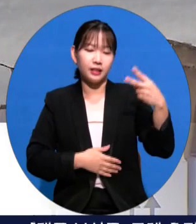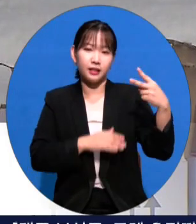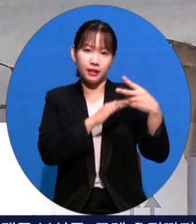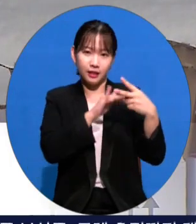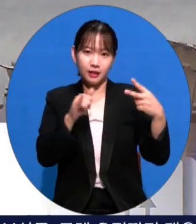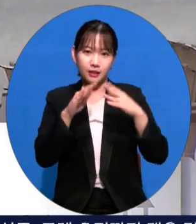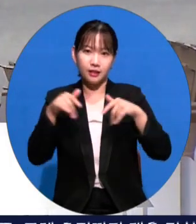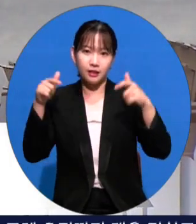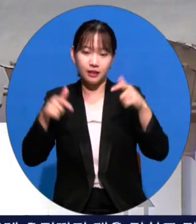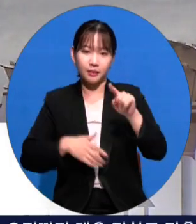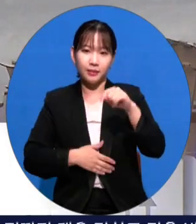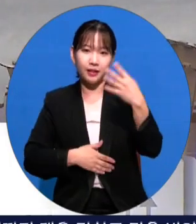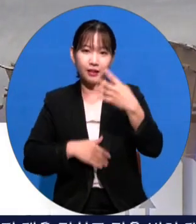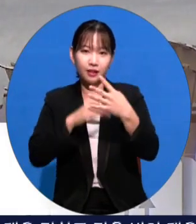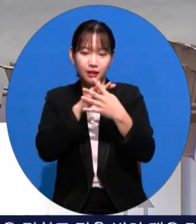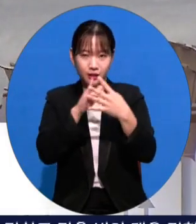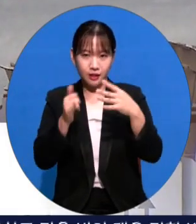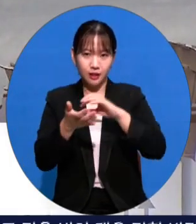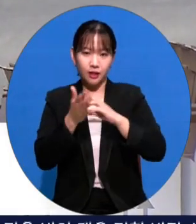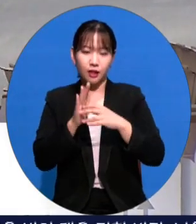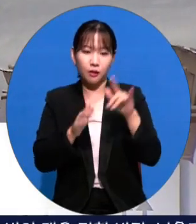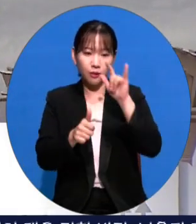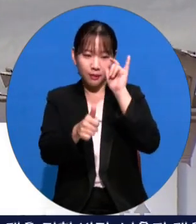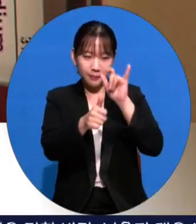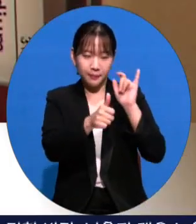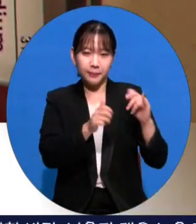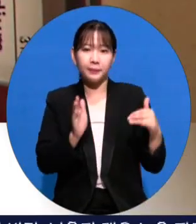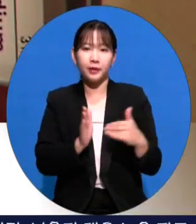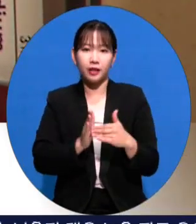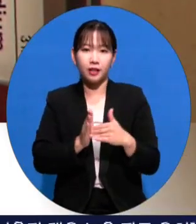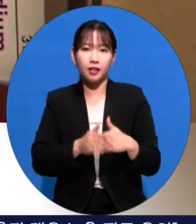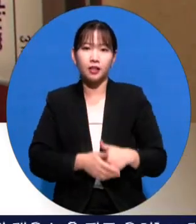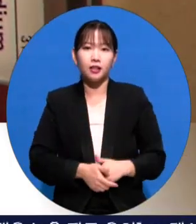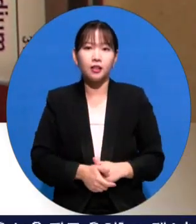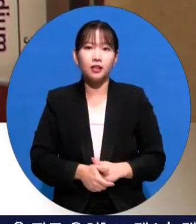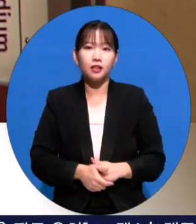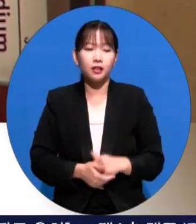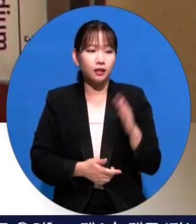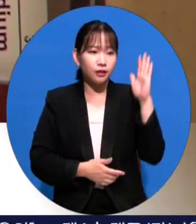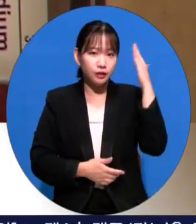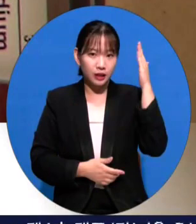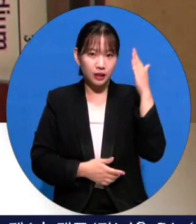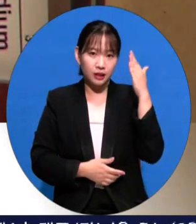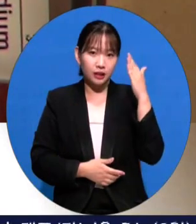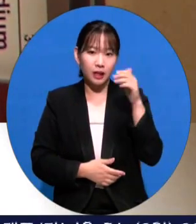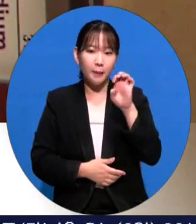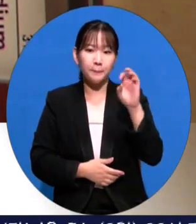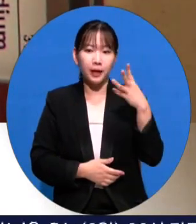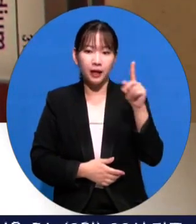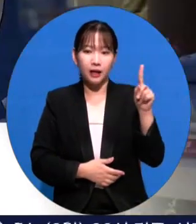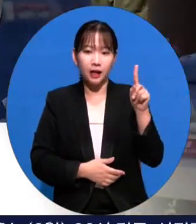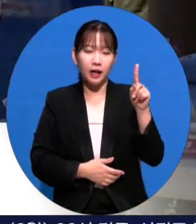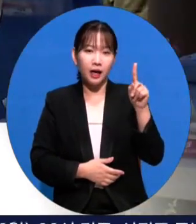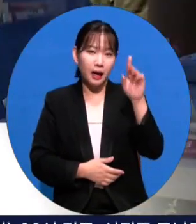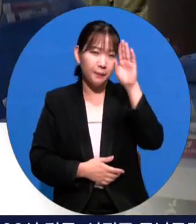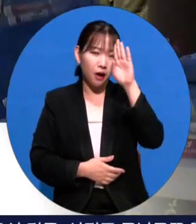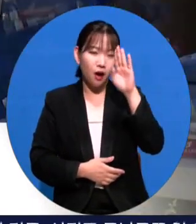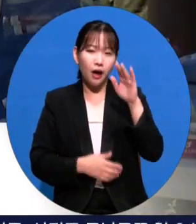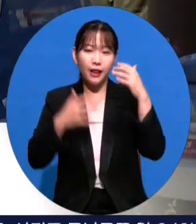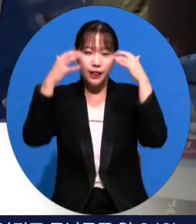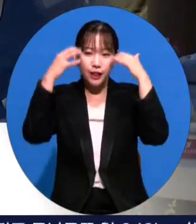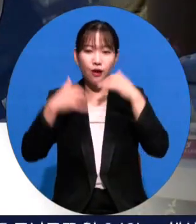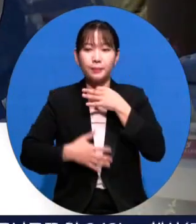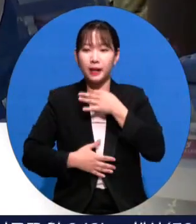명, 전남은 1만 4천여 명이 코로나19에 확진됐습니다. 최근에는 파라인플루엔자, 이른바 여름